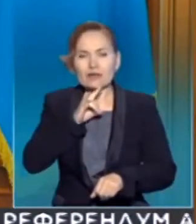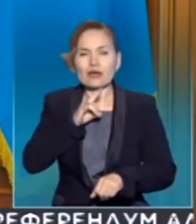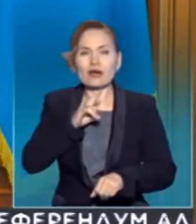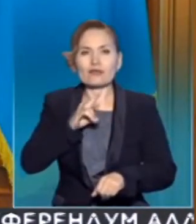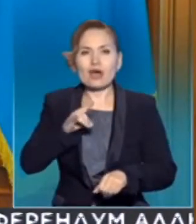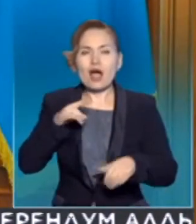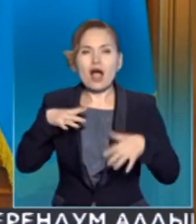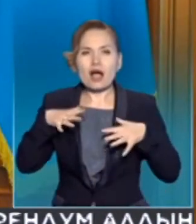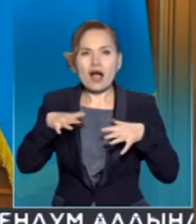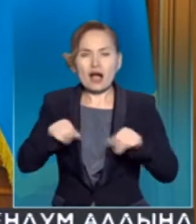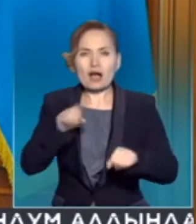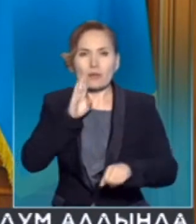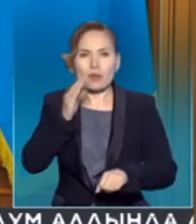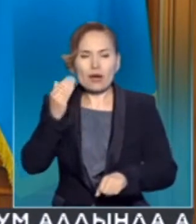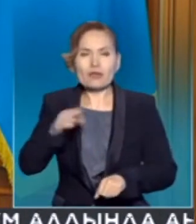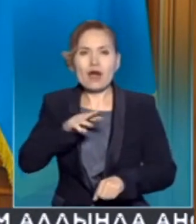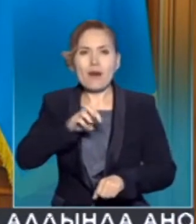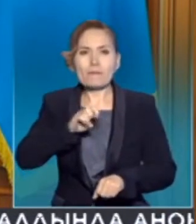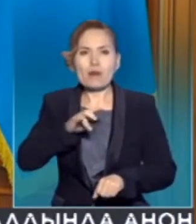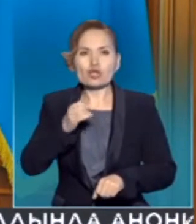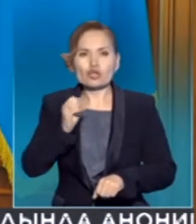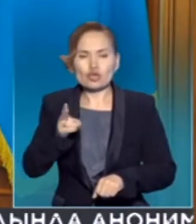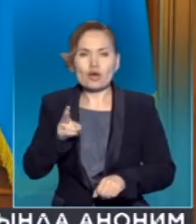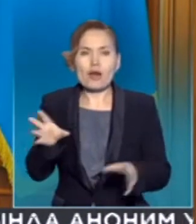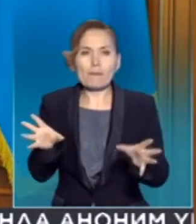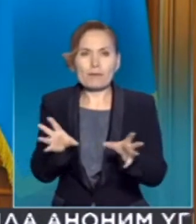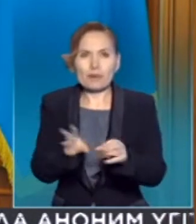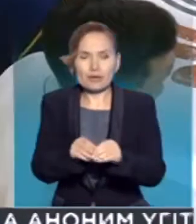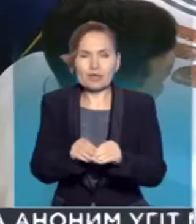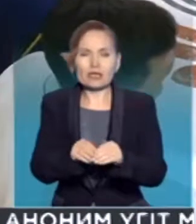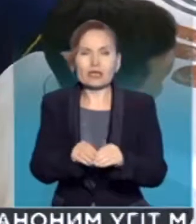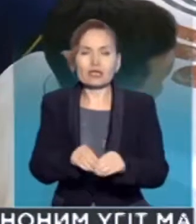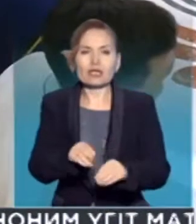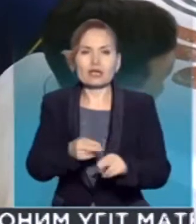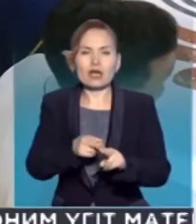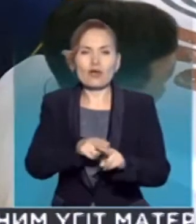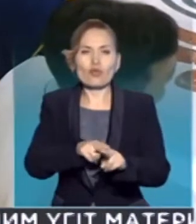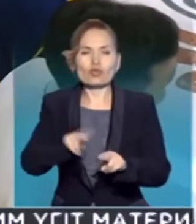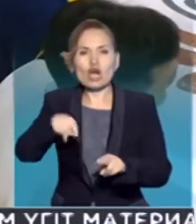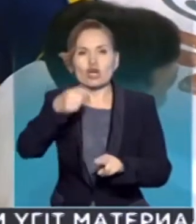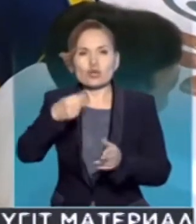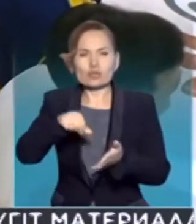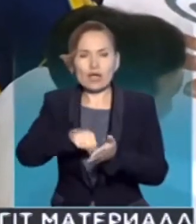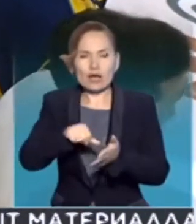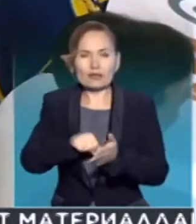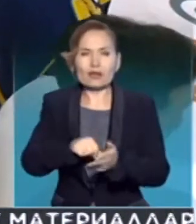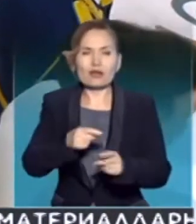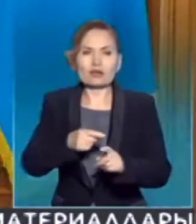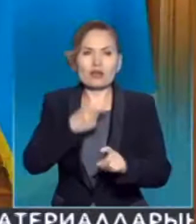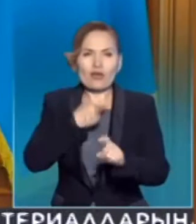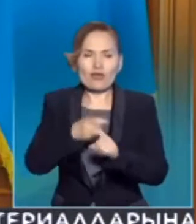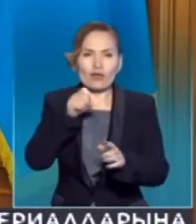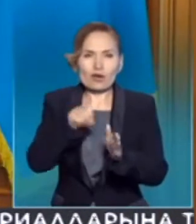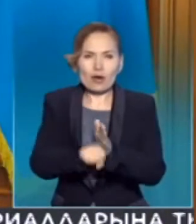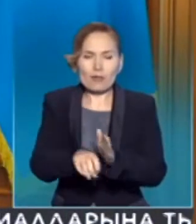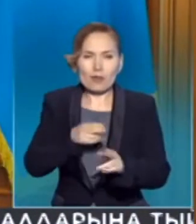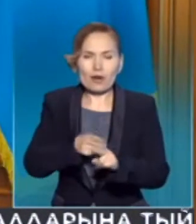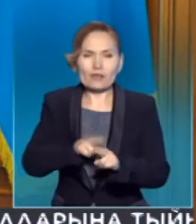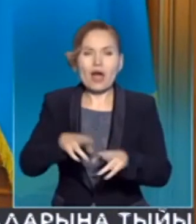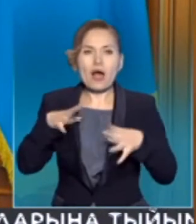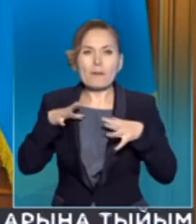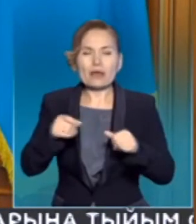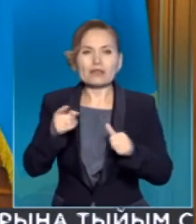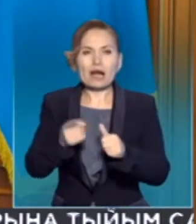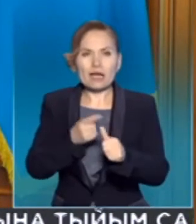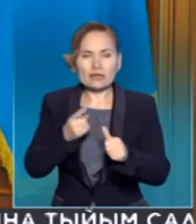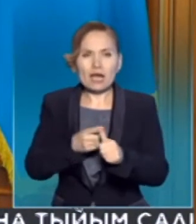Мәметова екеуі соңғы демі қалғанша жаумен арпалысып қаза тапты. Батыр атағына екеуі қатар